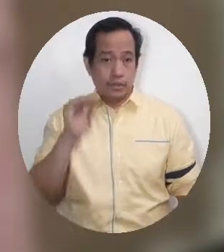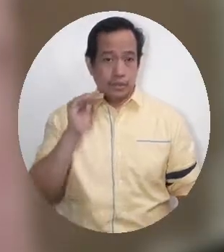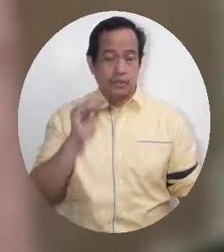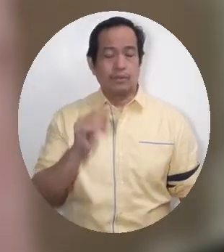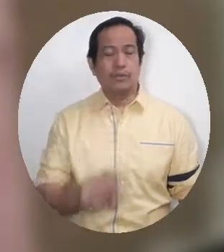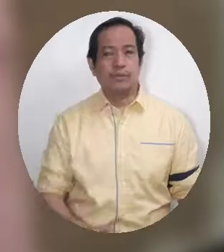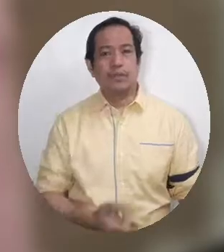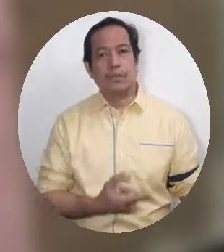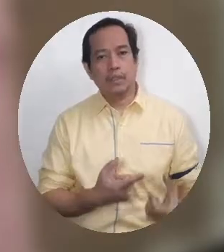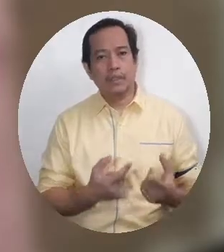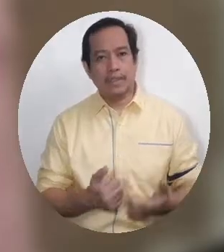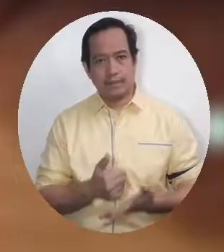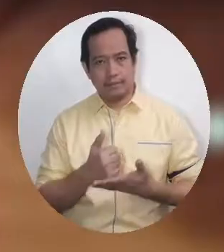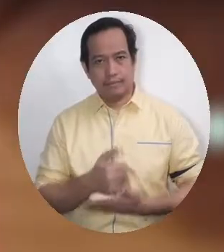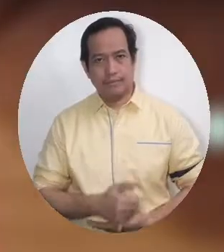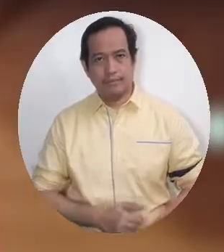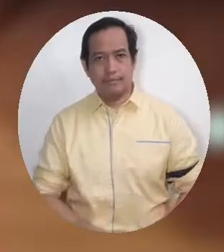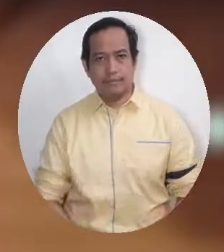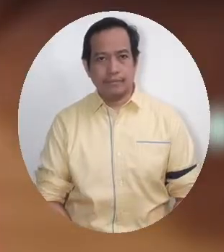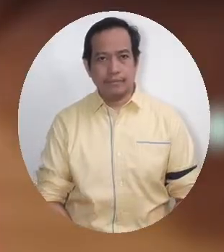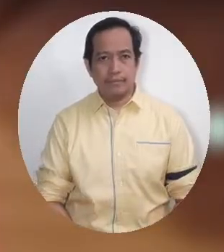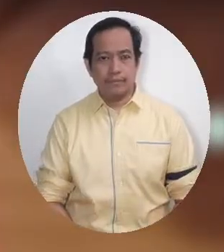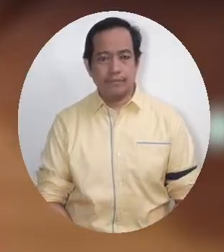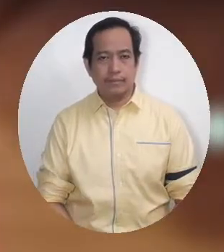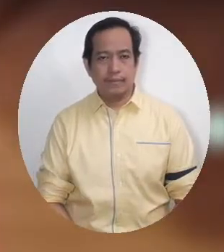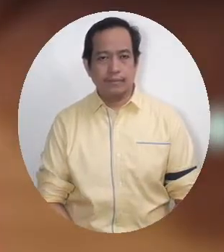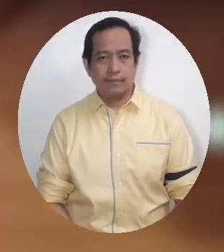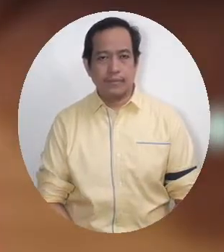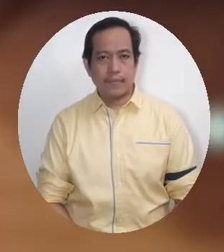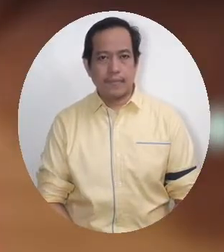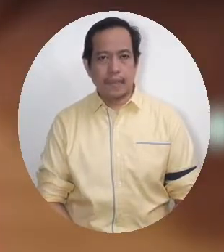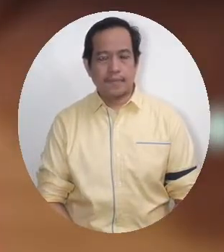paglaki, sa kanyang sarili.